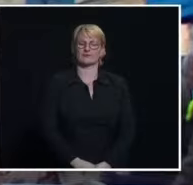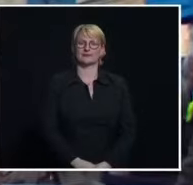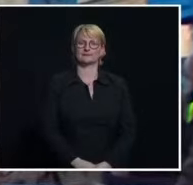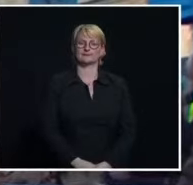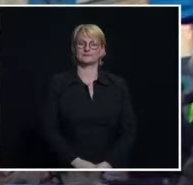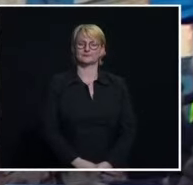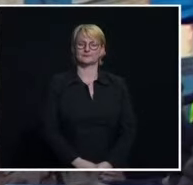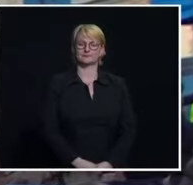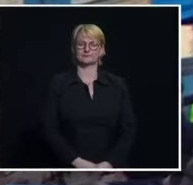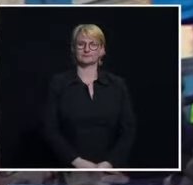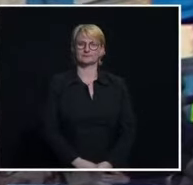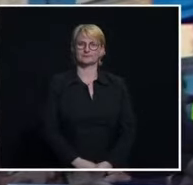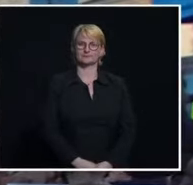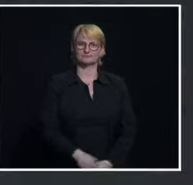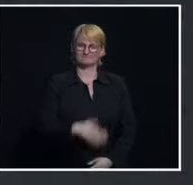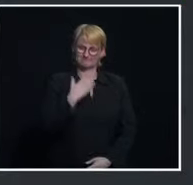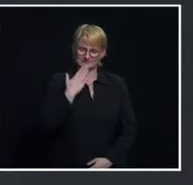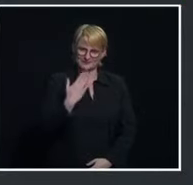Dankeschön.